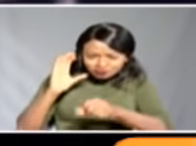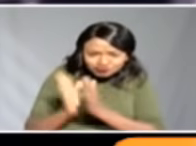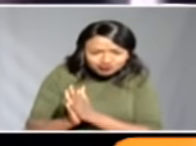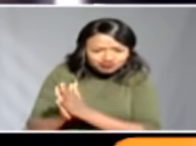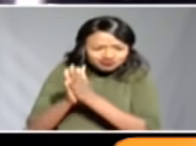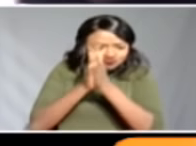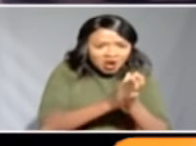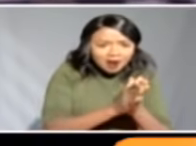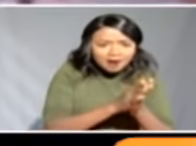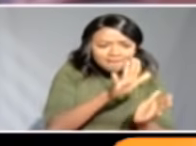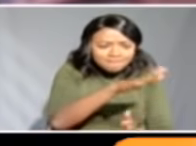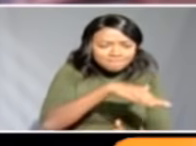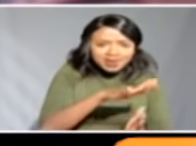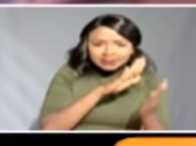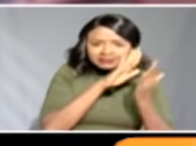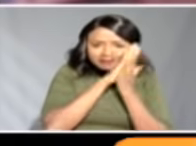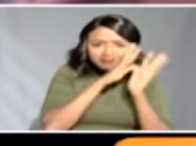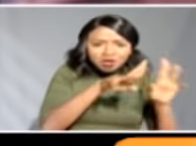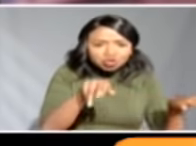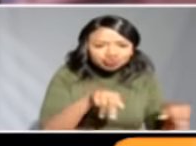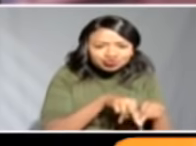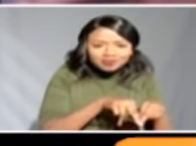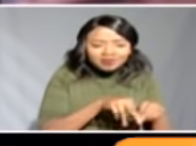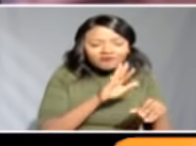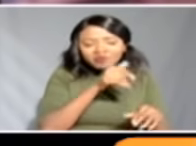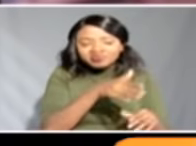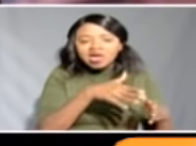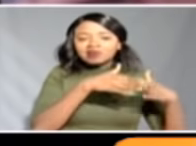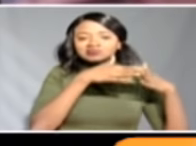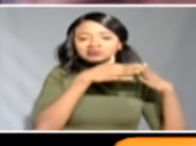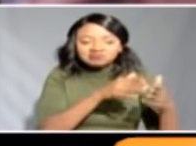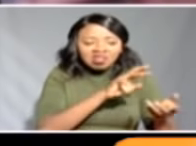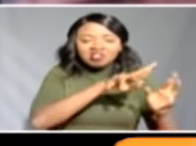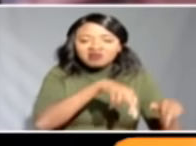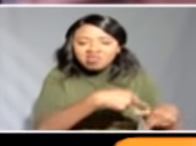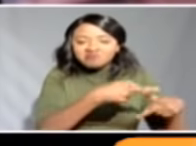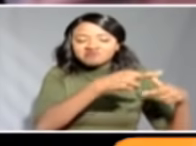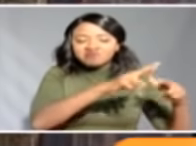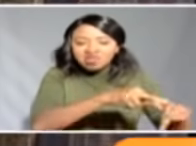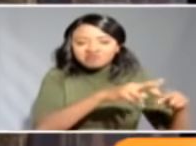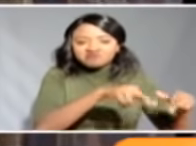bedroom yetu. Ndio siku hiyo alianza kufanya na yeye mama.